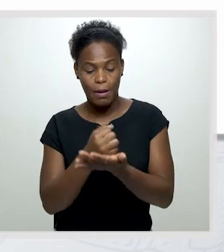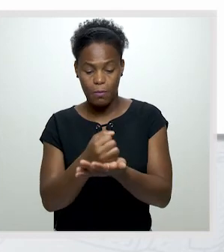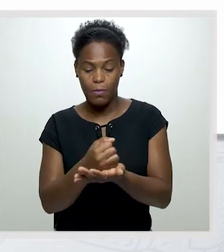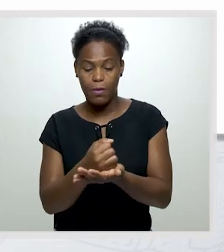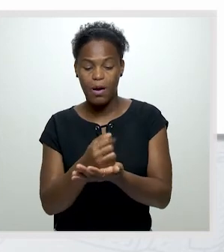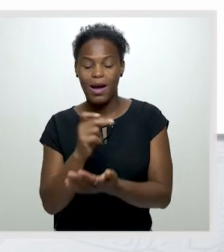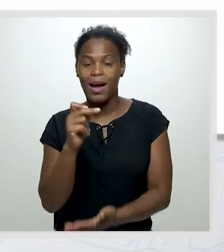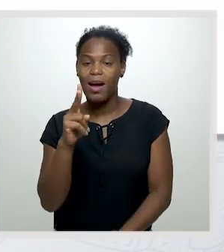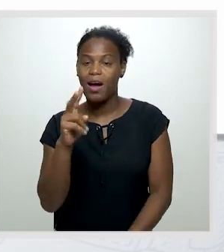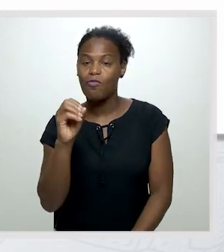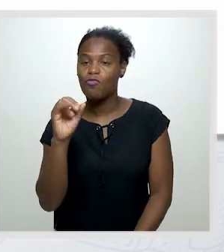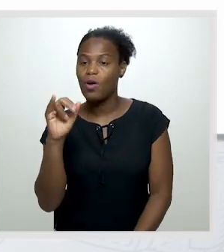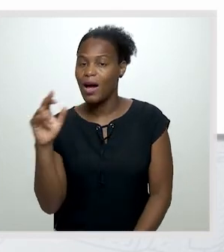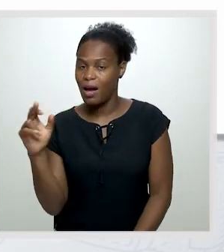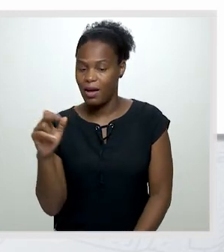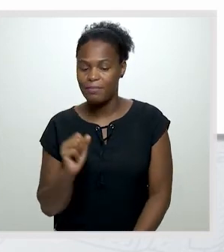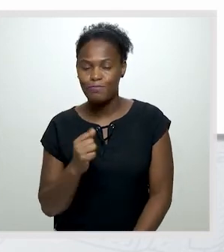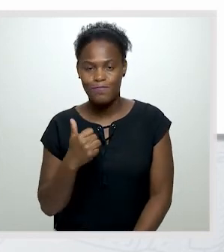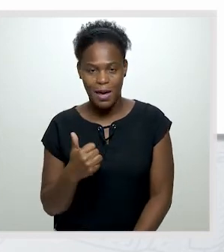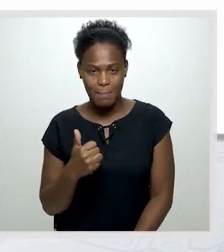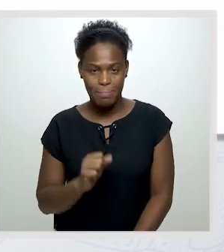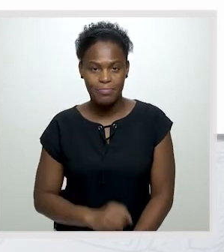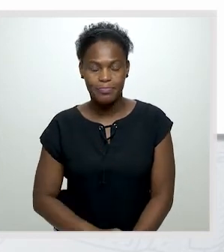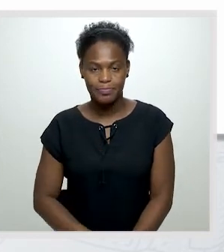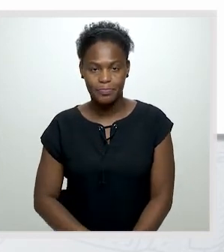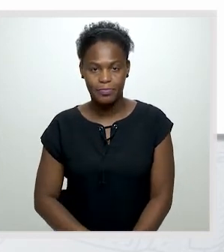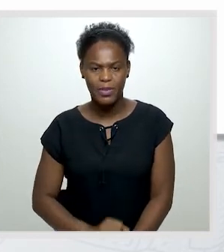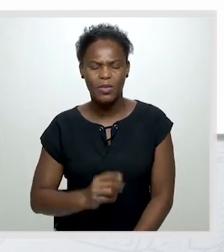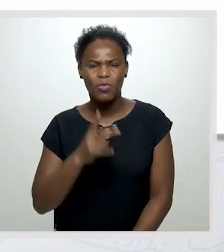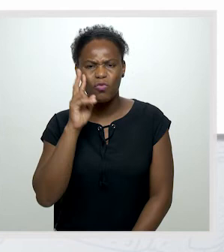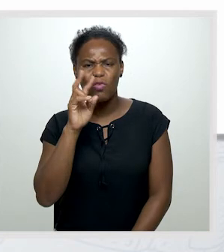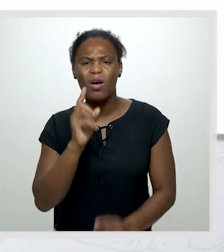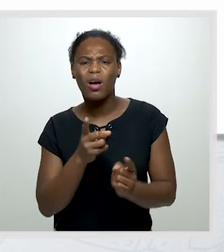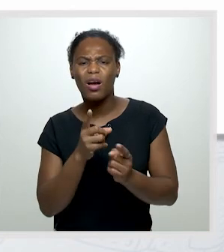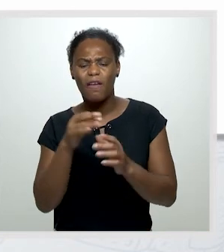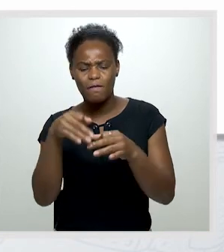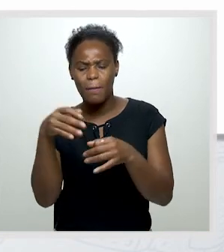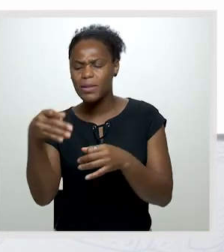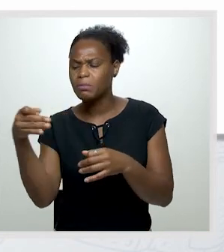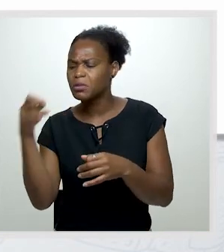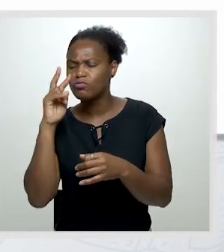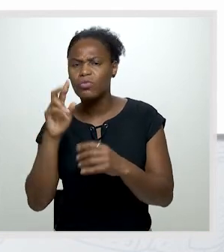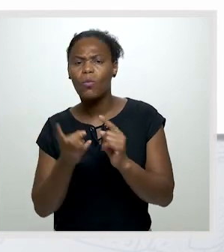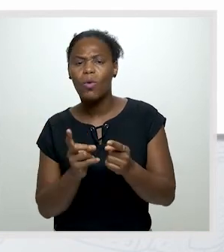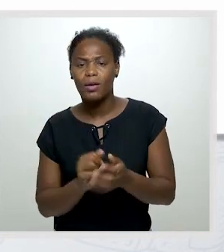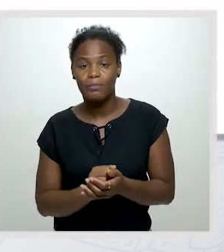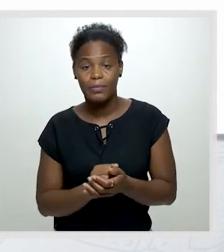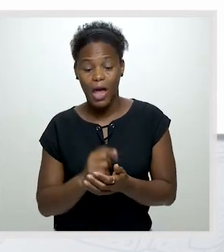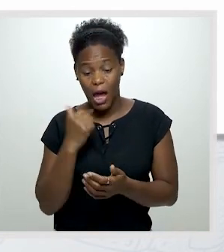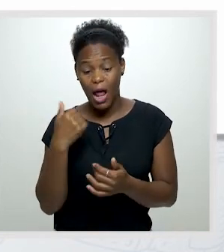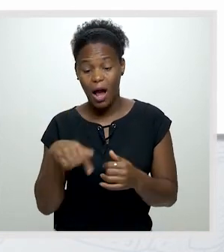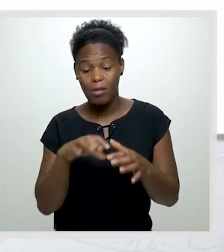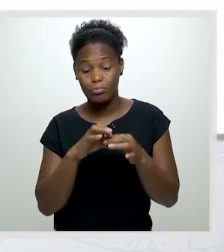L'auxiliaire avoir. Très bien. Que remarques-tu à la fin du participe passé? Il y